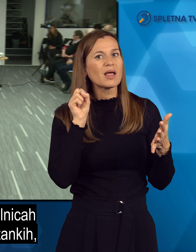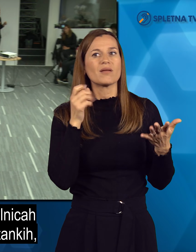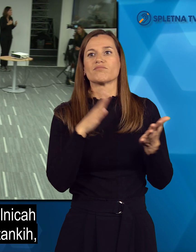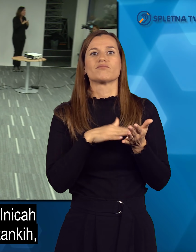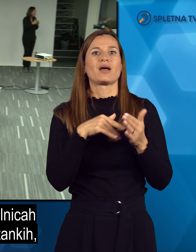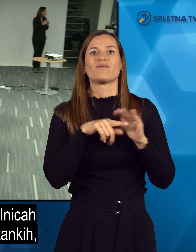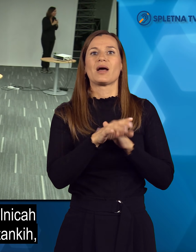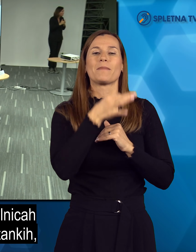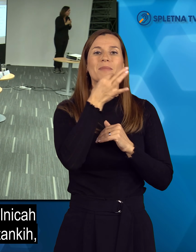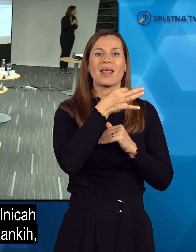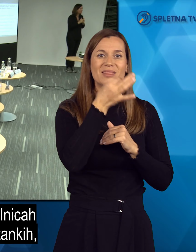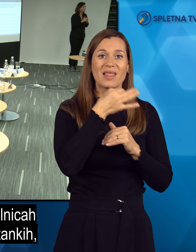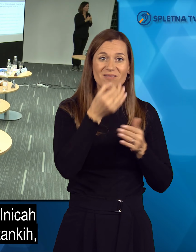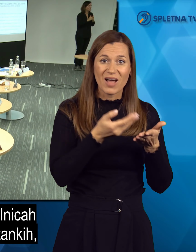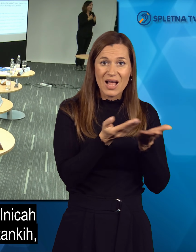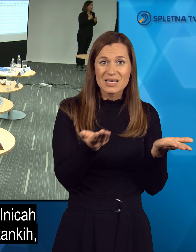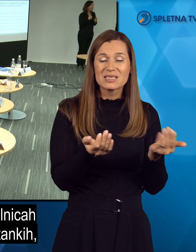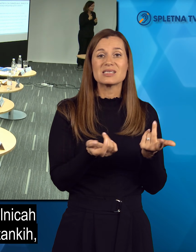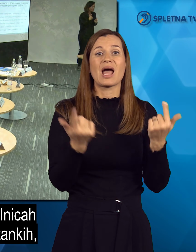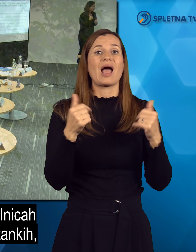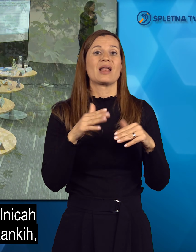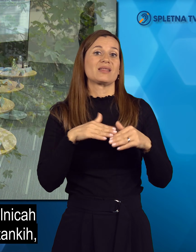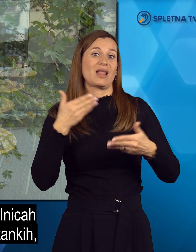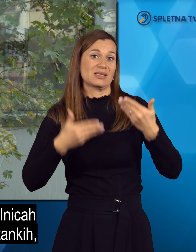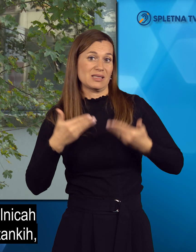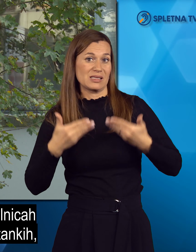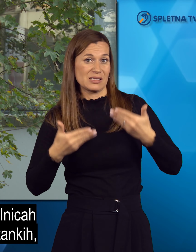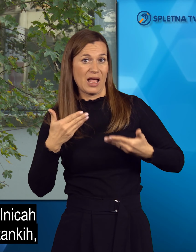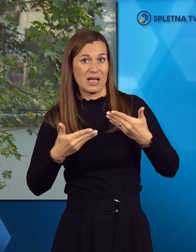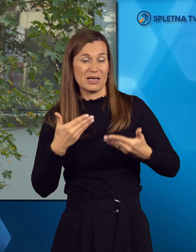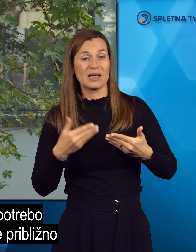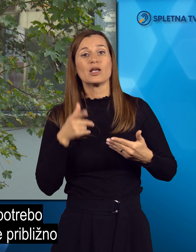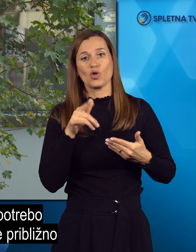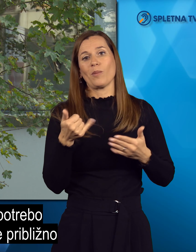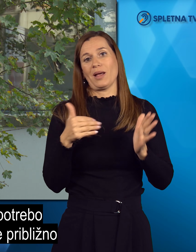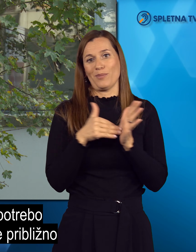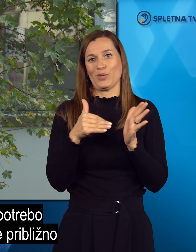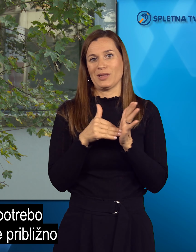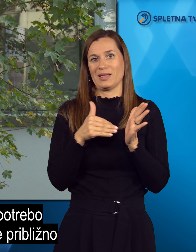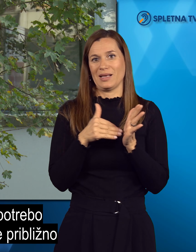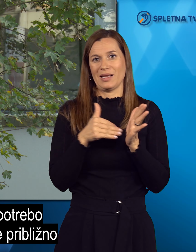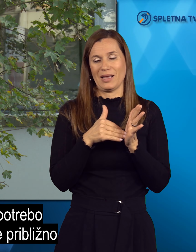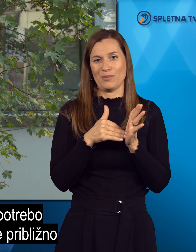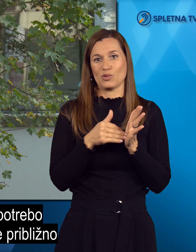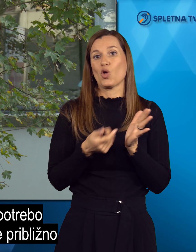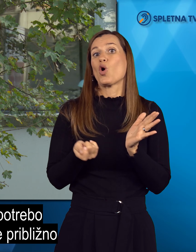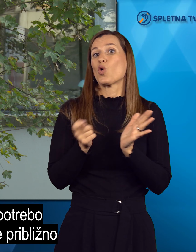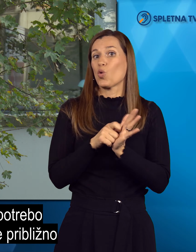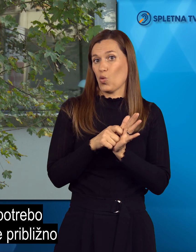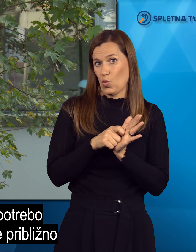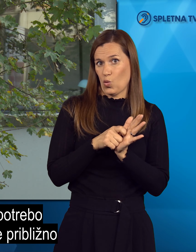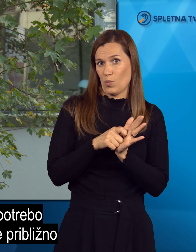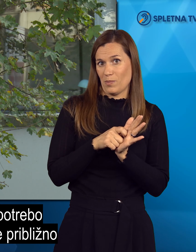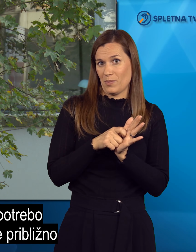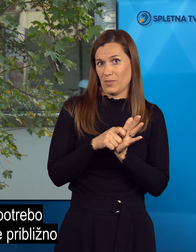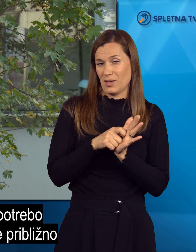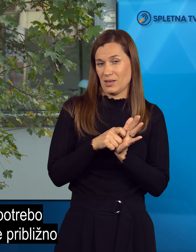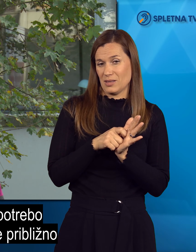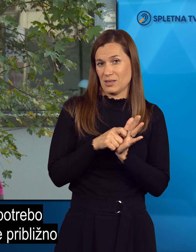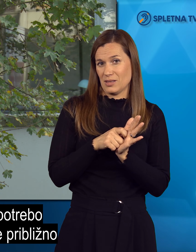v predavalnikah ali na sestankih, tisto je pa potrebno